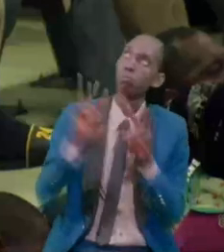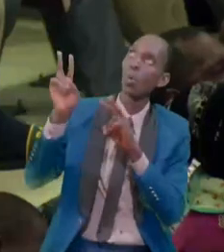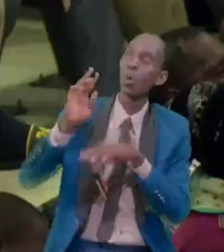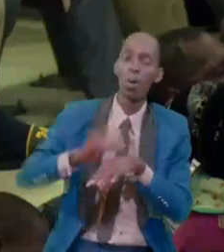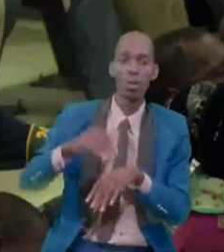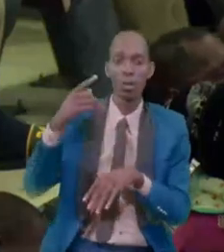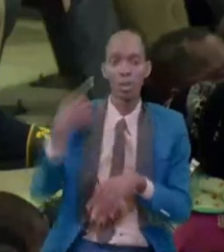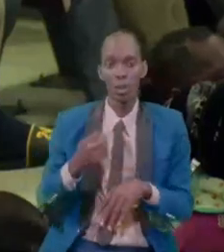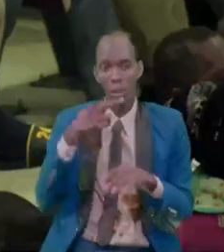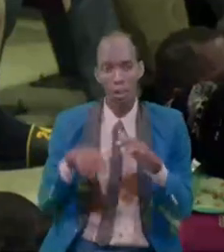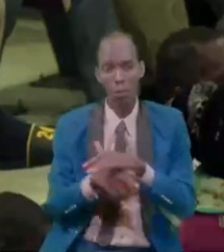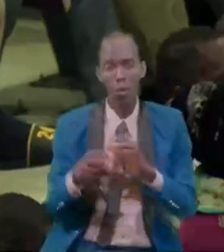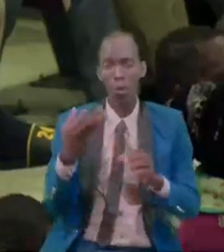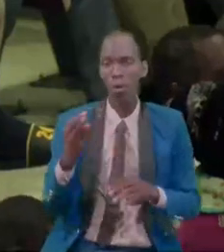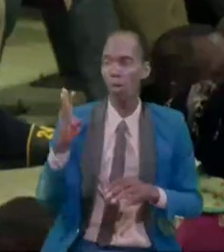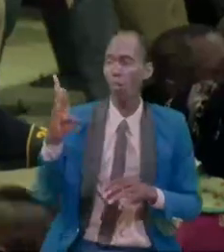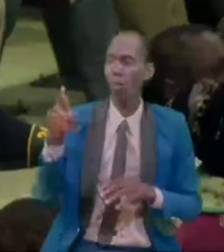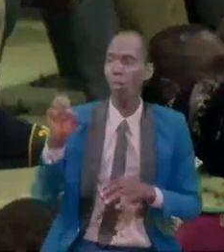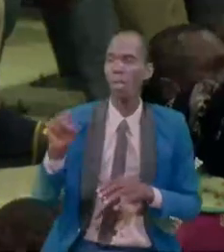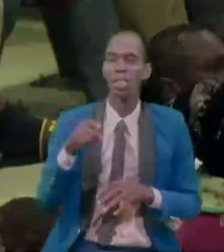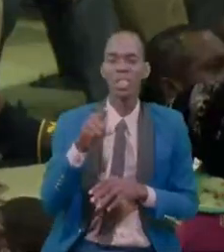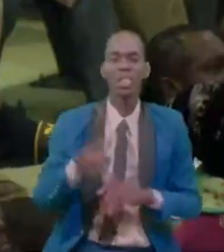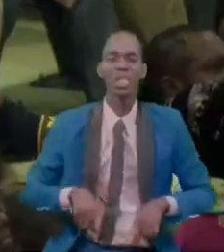vie. Quelqu'un là-bas est vivant.